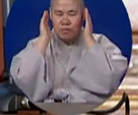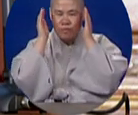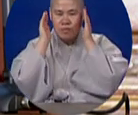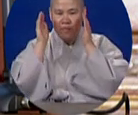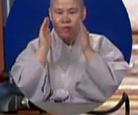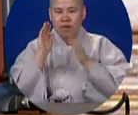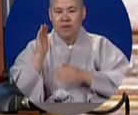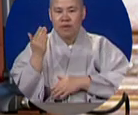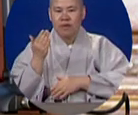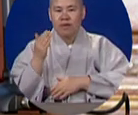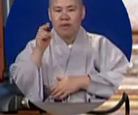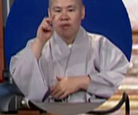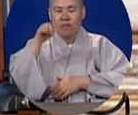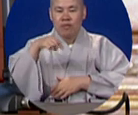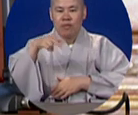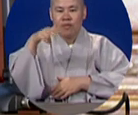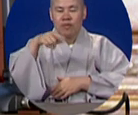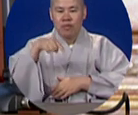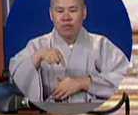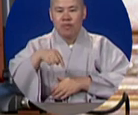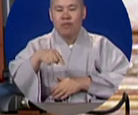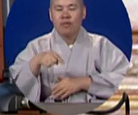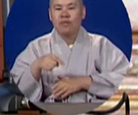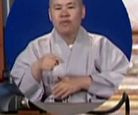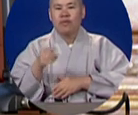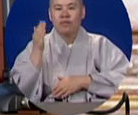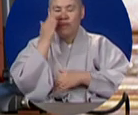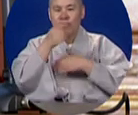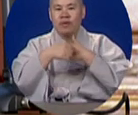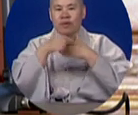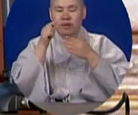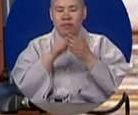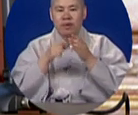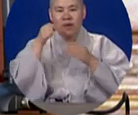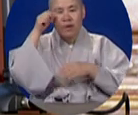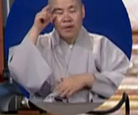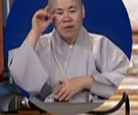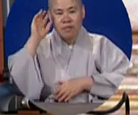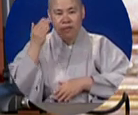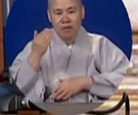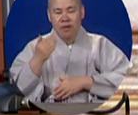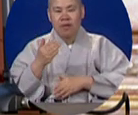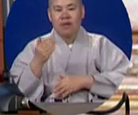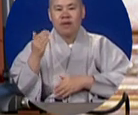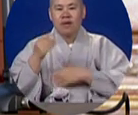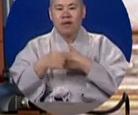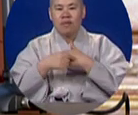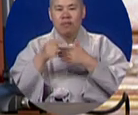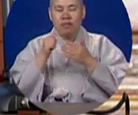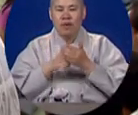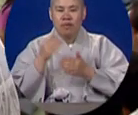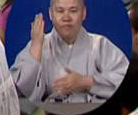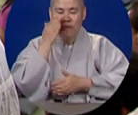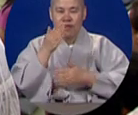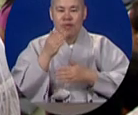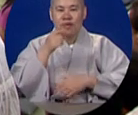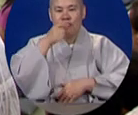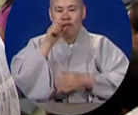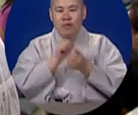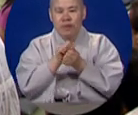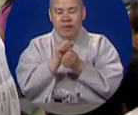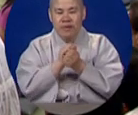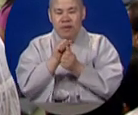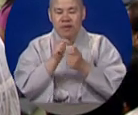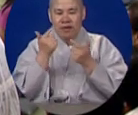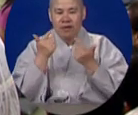무주면 해탈이에요 마음을 맑힌다라고 그러니까 물로 씻어서 맑혀요 이걸 어떻게